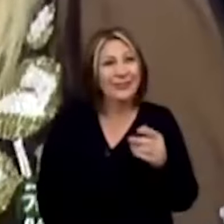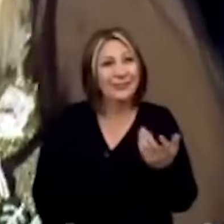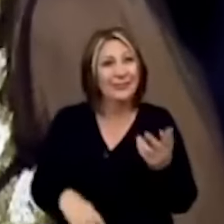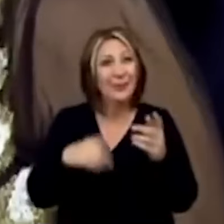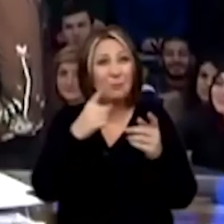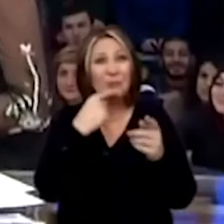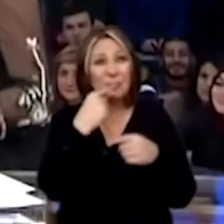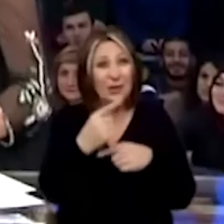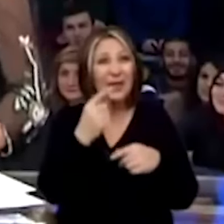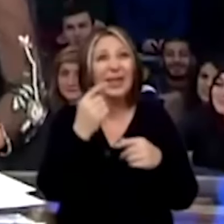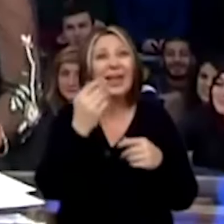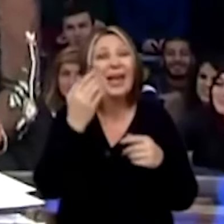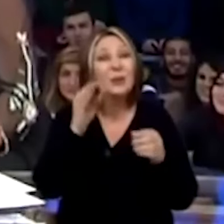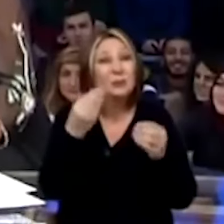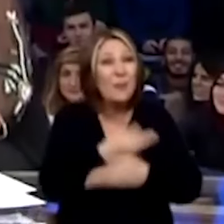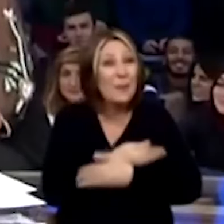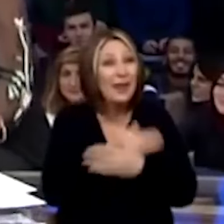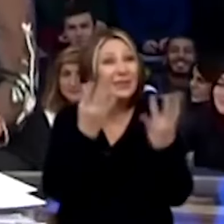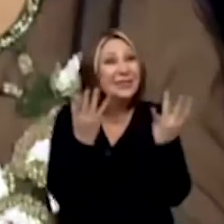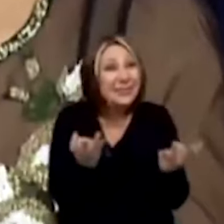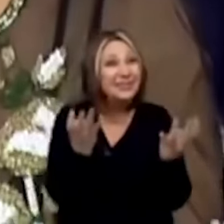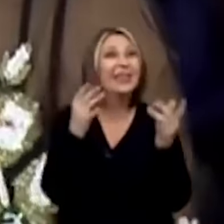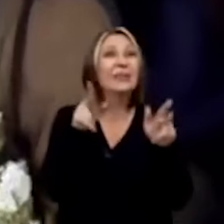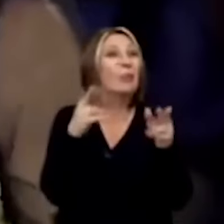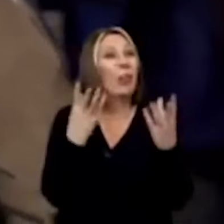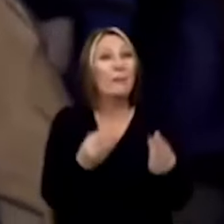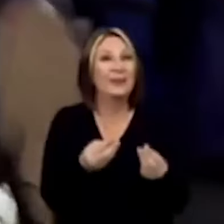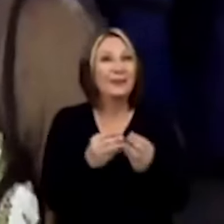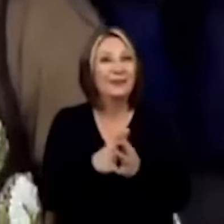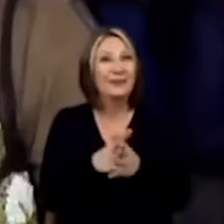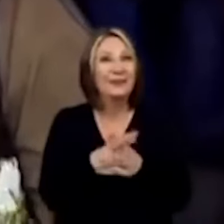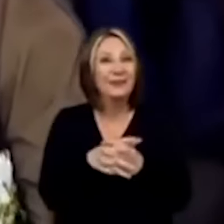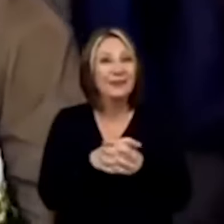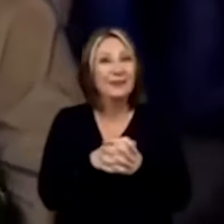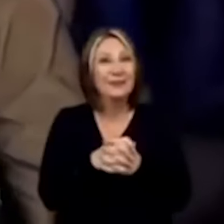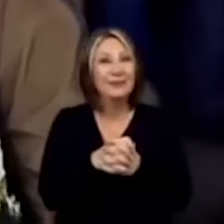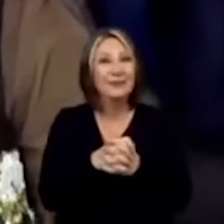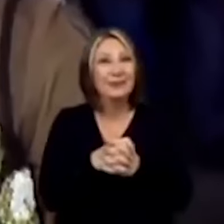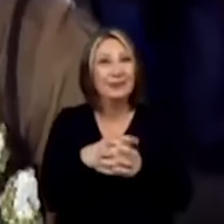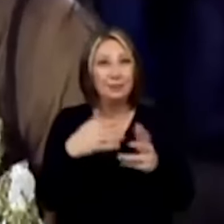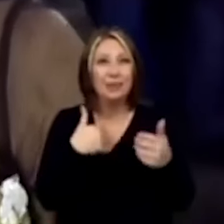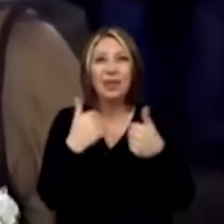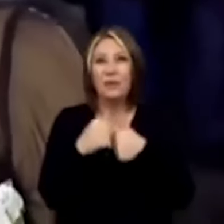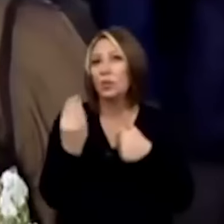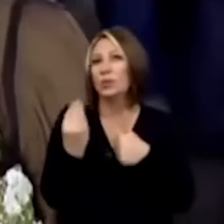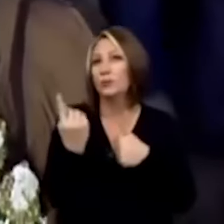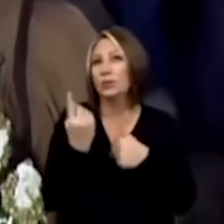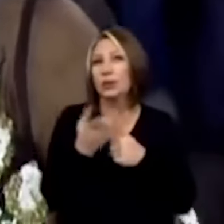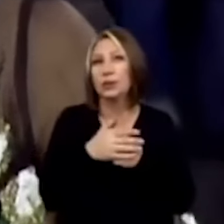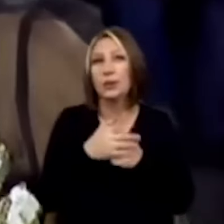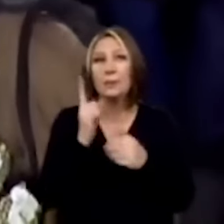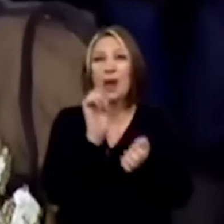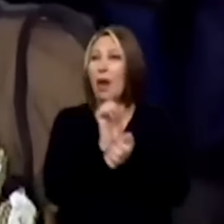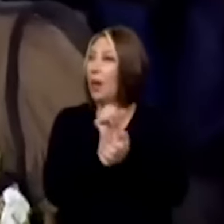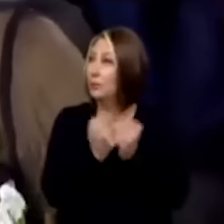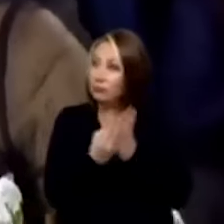Bu söylediğiniz beşik kertmesinde olabilir. Ya çocuktan hayır, rezervasyon hayır, yapılıyor. Yani, hayır ben bence evlilik güzel bir şey. Yani hani bir